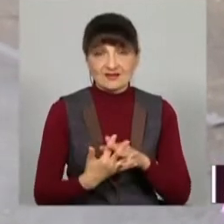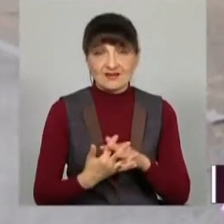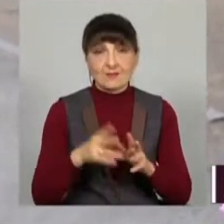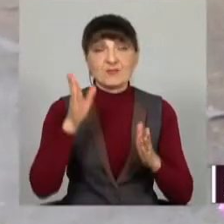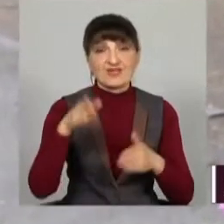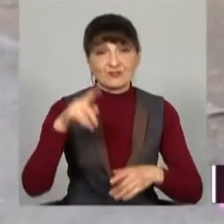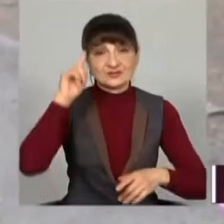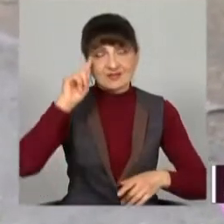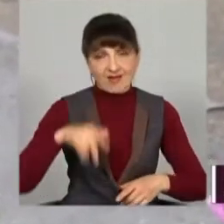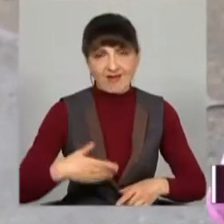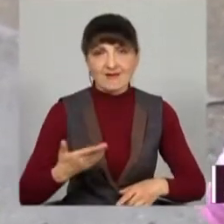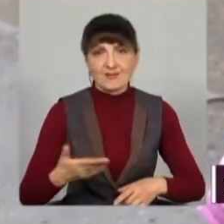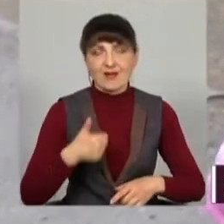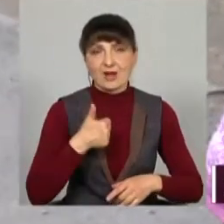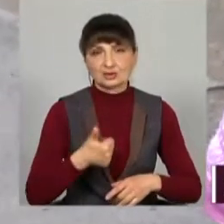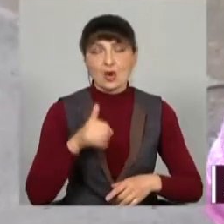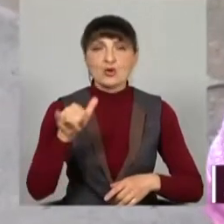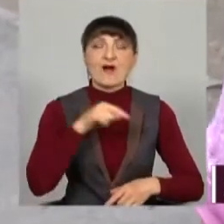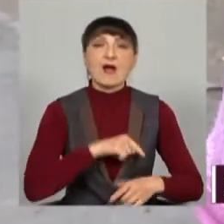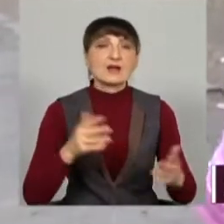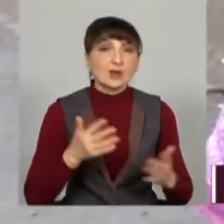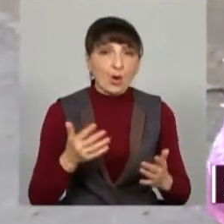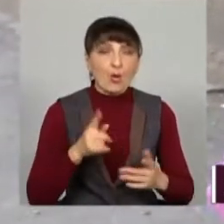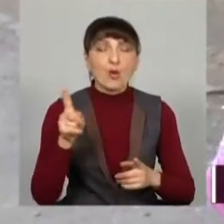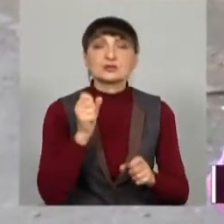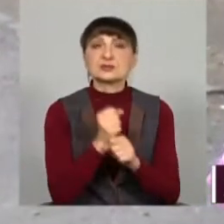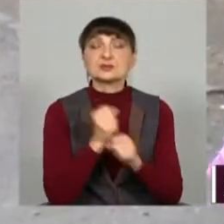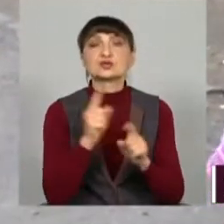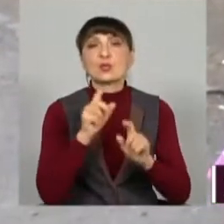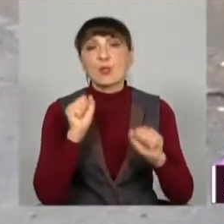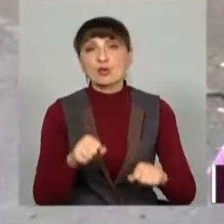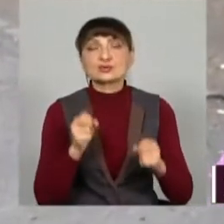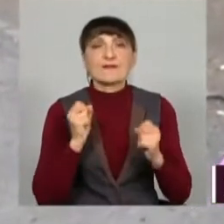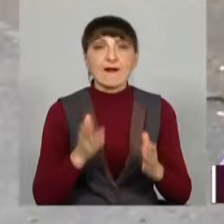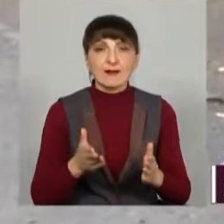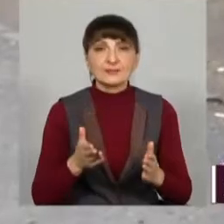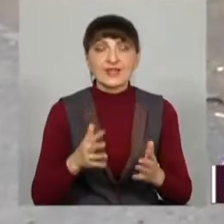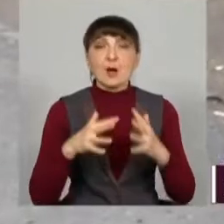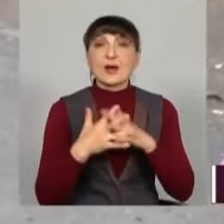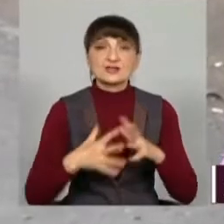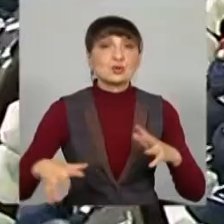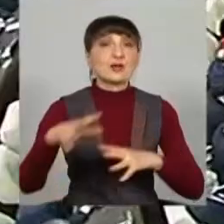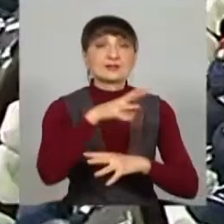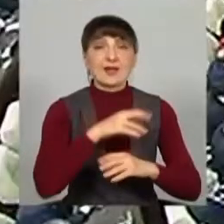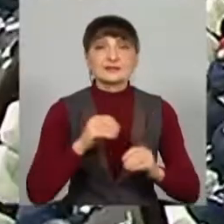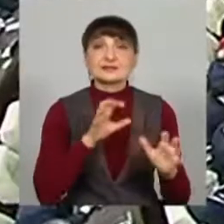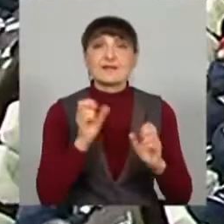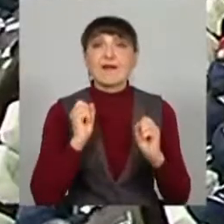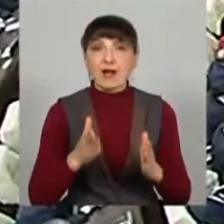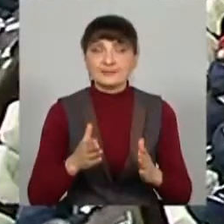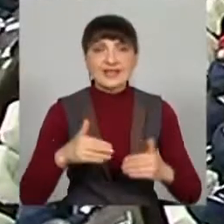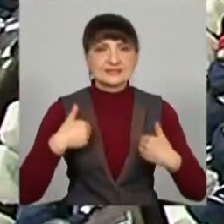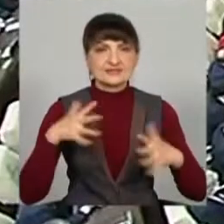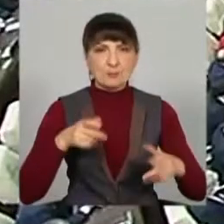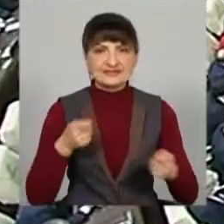где-то, то есть знаем, хорошее у него, как он может организовать. Поселок нас содержать. По инициативе